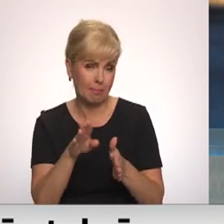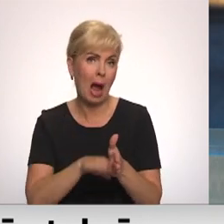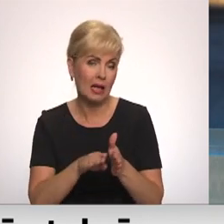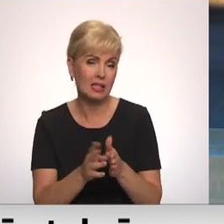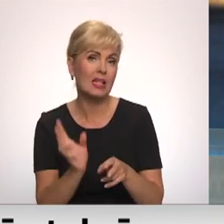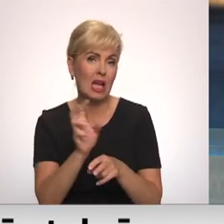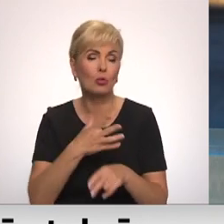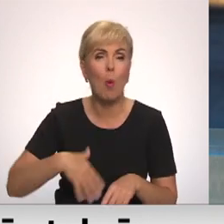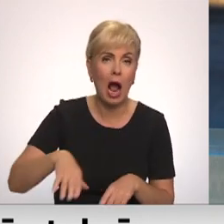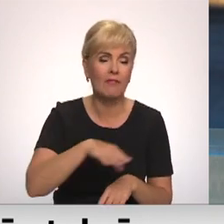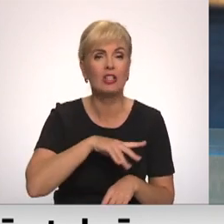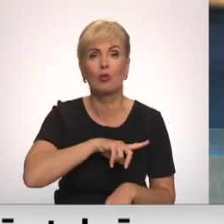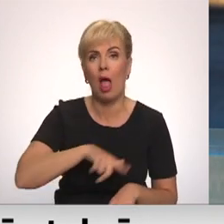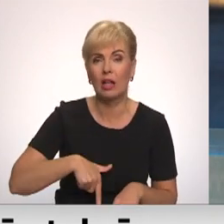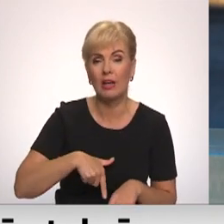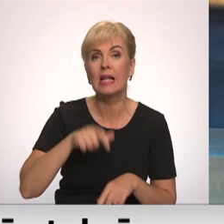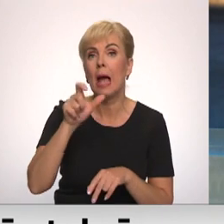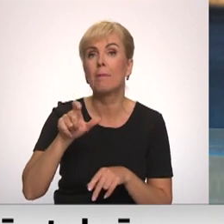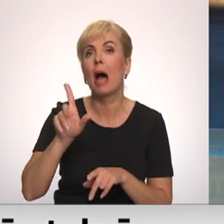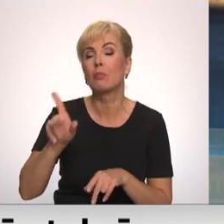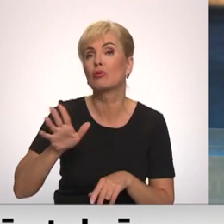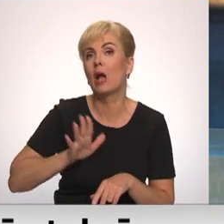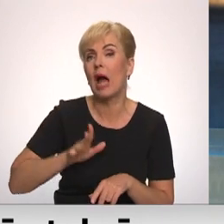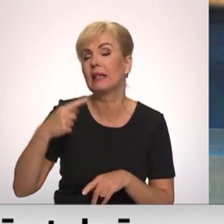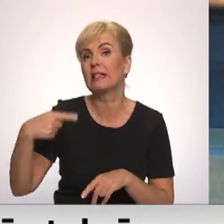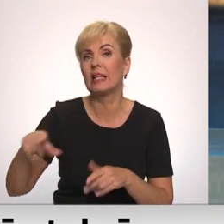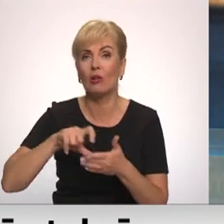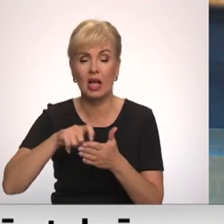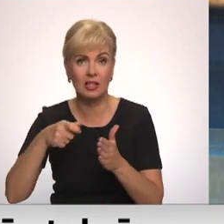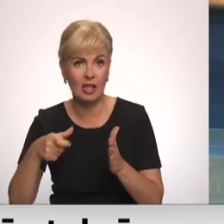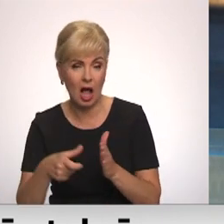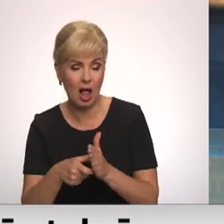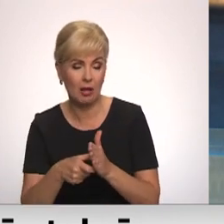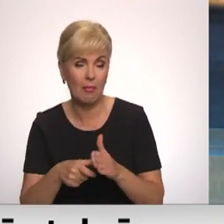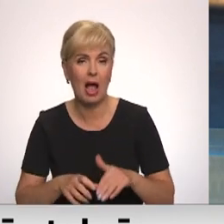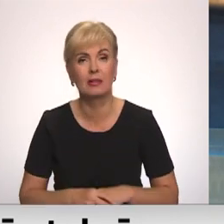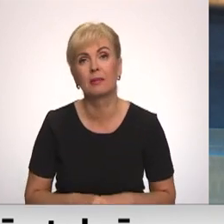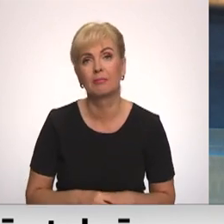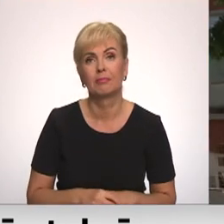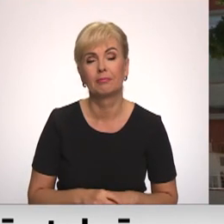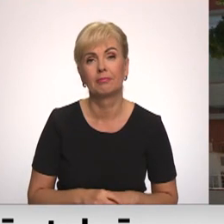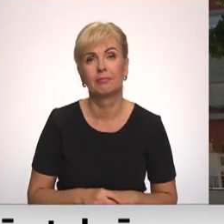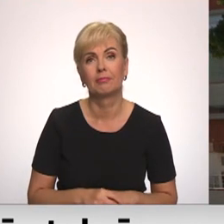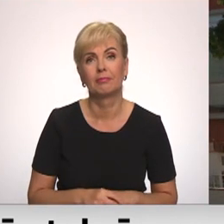Latvijas, pacienti tiks gaidīti citās telpās. Par plānoto slimnīcas rekonstrukciju stāsta Madara Līcīte.